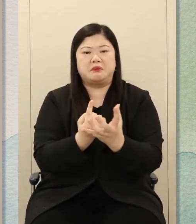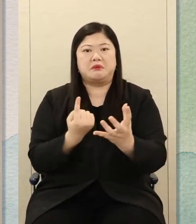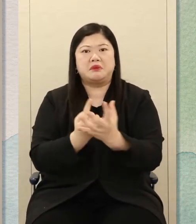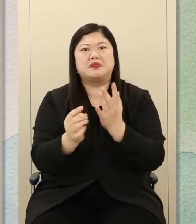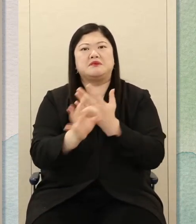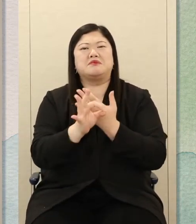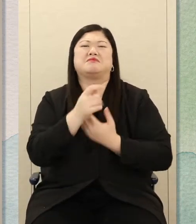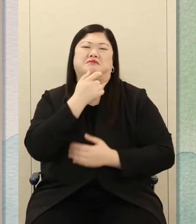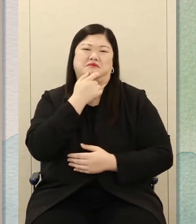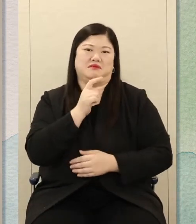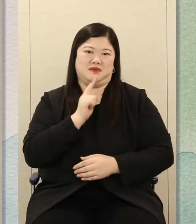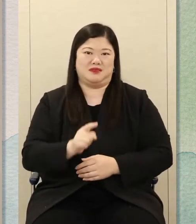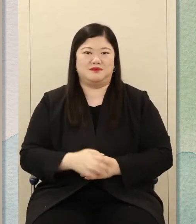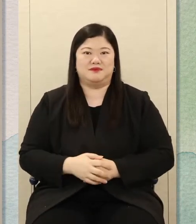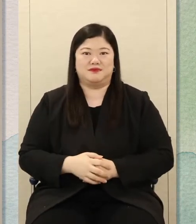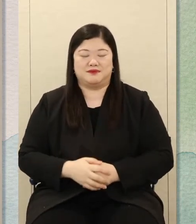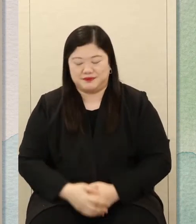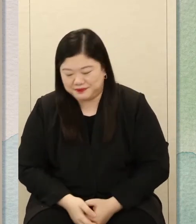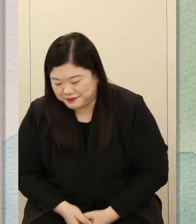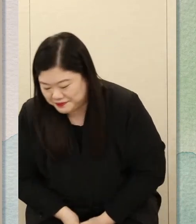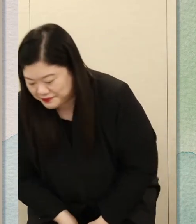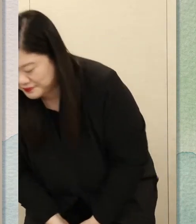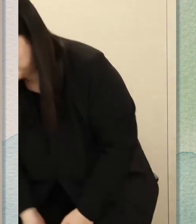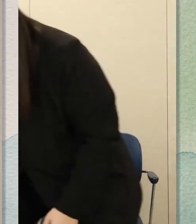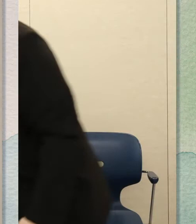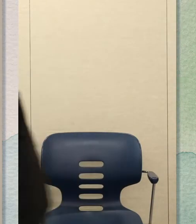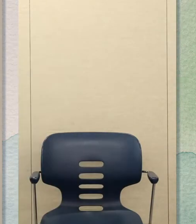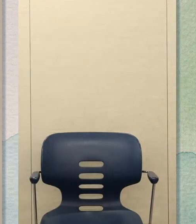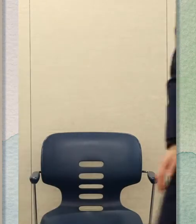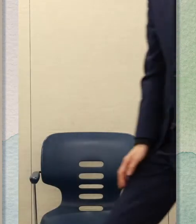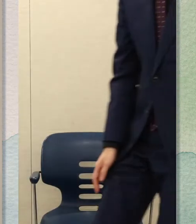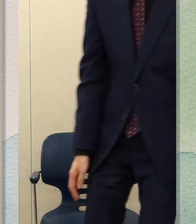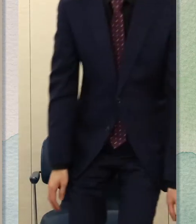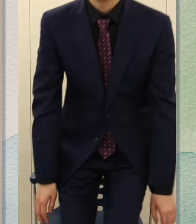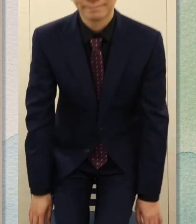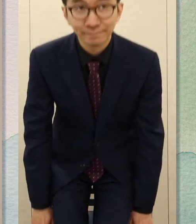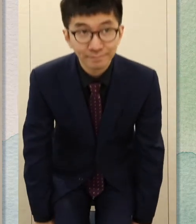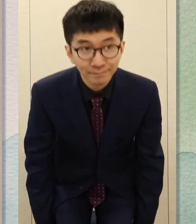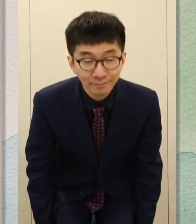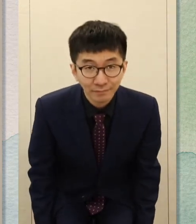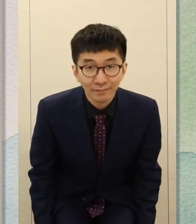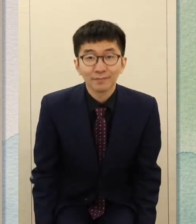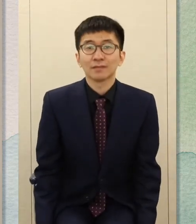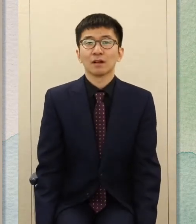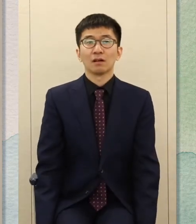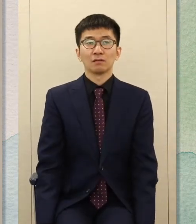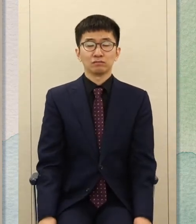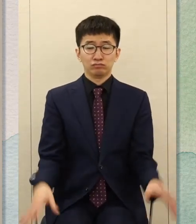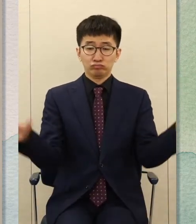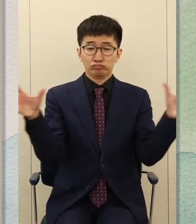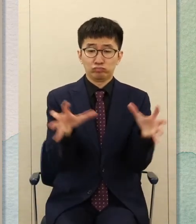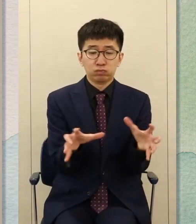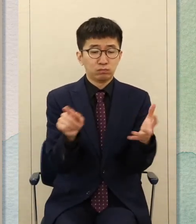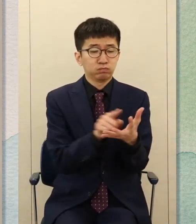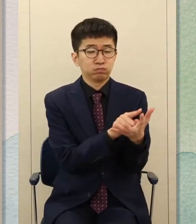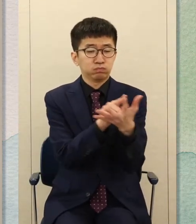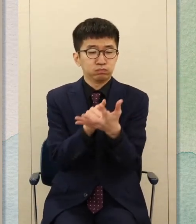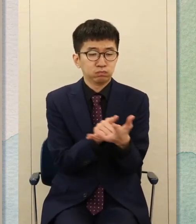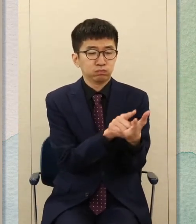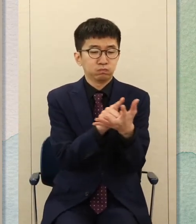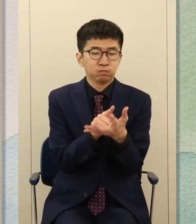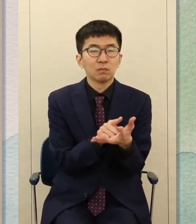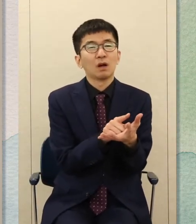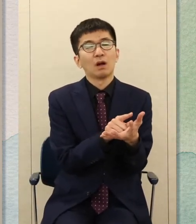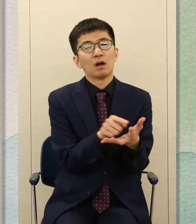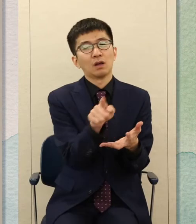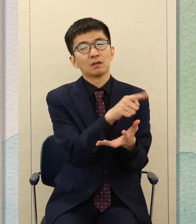중요하겠어요. 그래서 강한 연결을 통한 친구 만들기. 이게 중요하다. 약한 연결이 아니고 강한